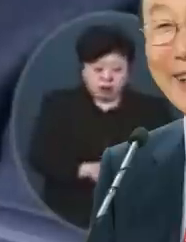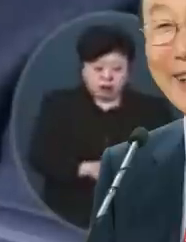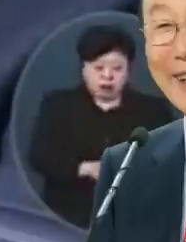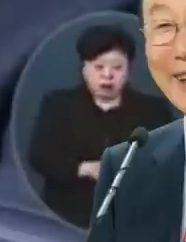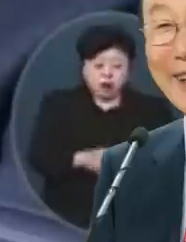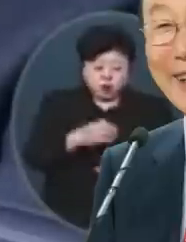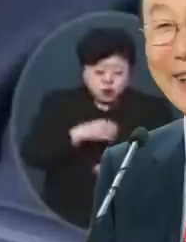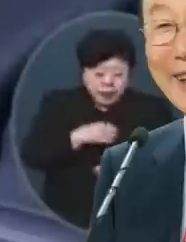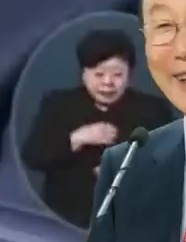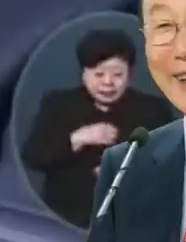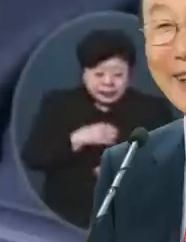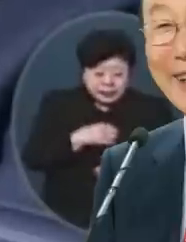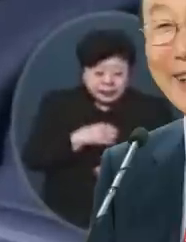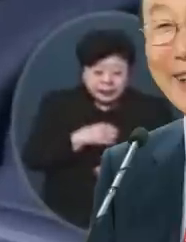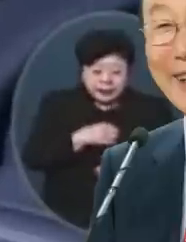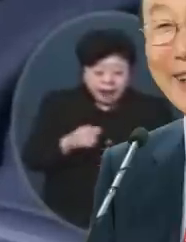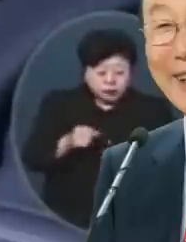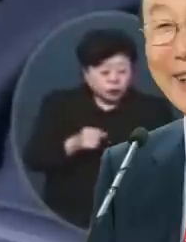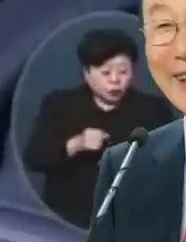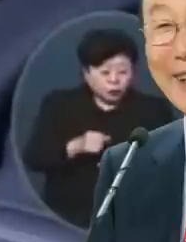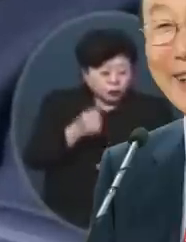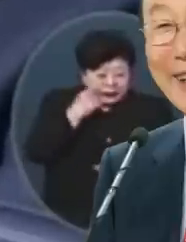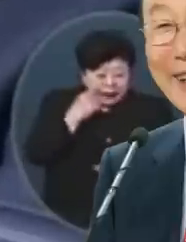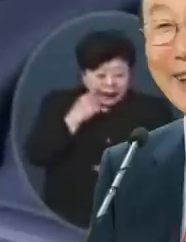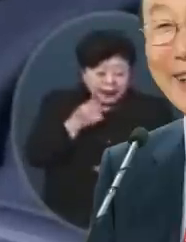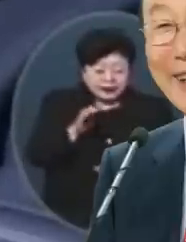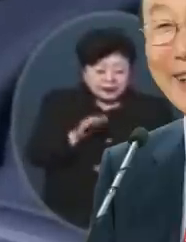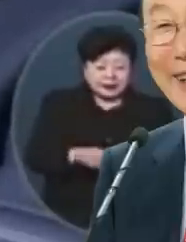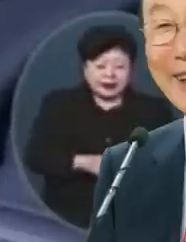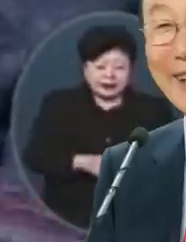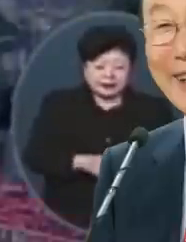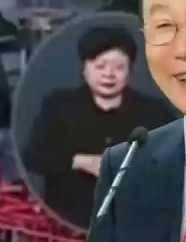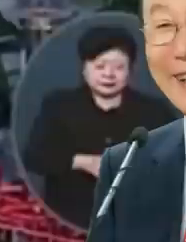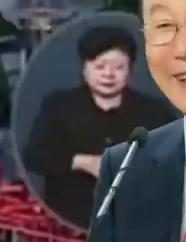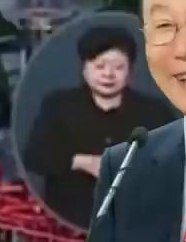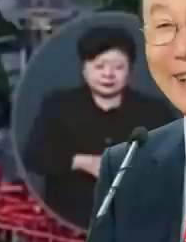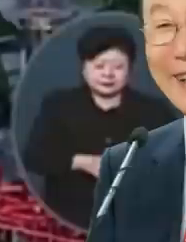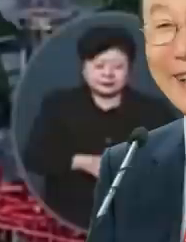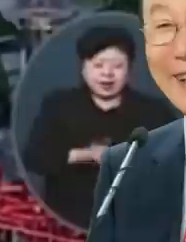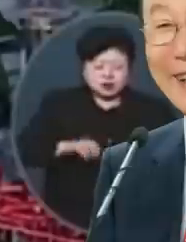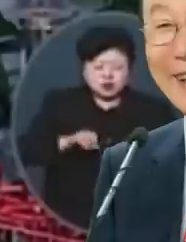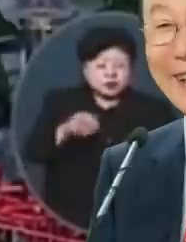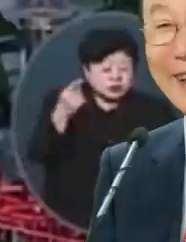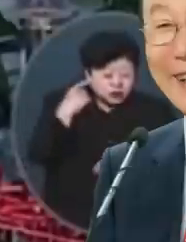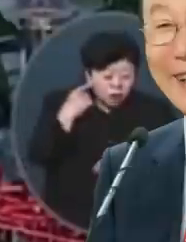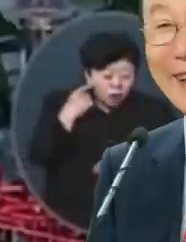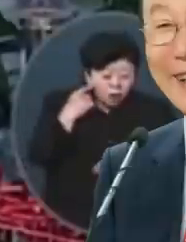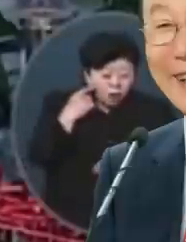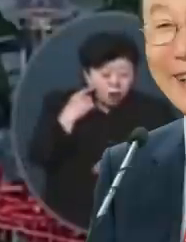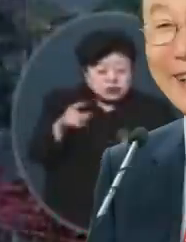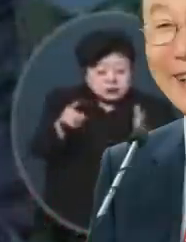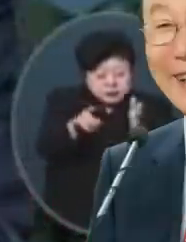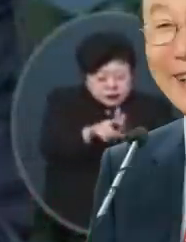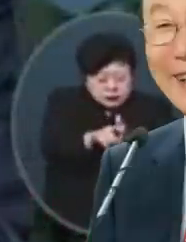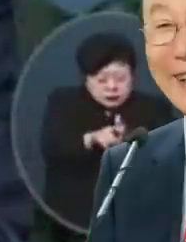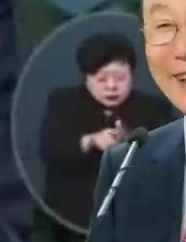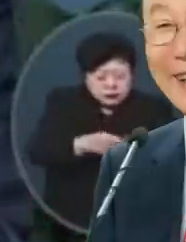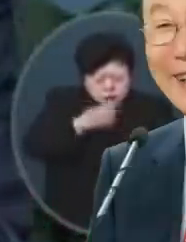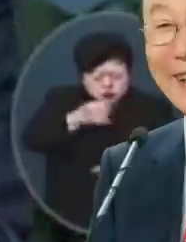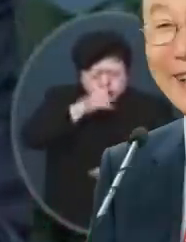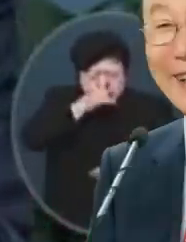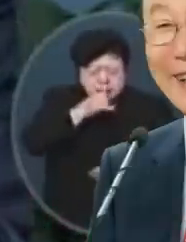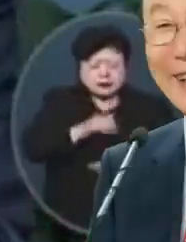그러한 위험한 행동은 안 했을 것입니다. 그러나 그는 소문을 듣고 그 소문을 꿈이